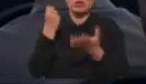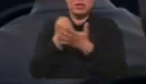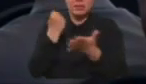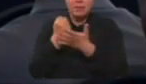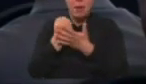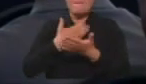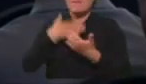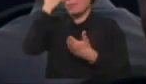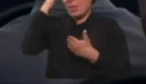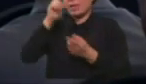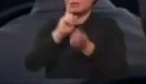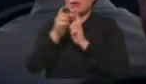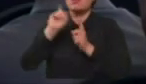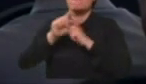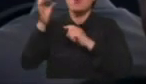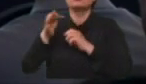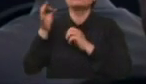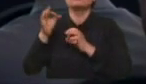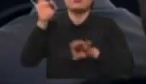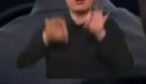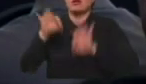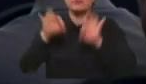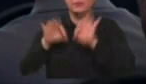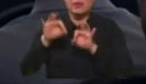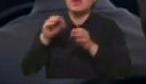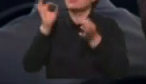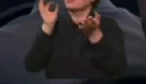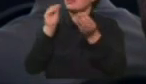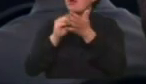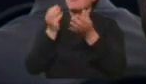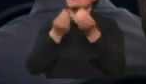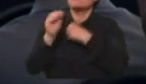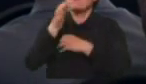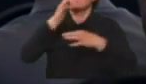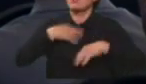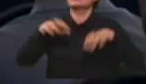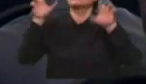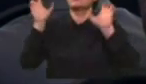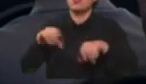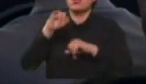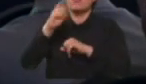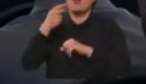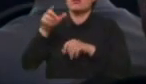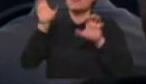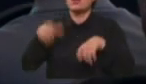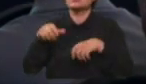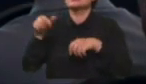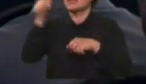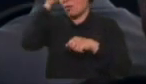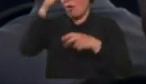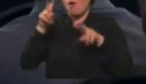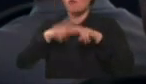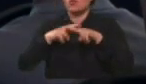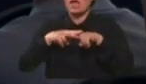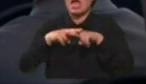nadzieję, że to się zmieni po dzisiejszej konferencji. Na pewno więcej o tym opowie pani Iwona Butych, prezes Stowarzyszenia Wykluczenie Transportowe. Przywitajmy ją